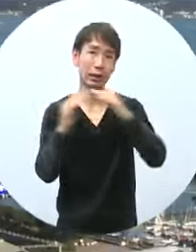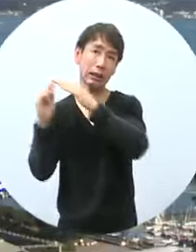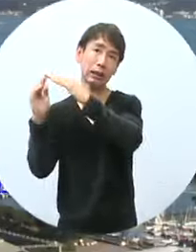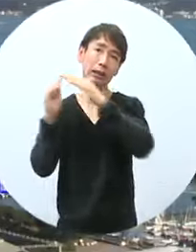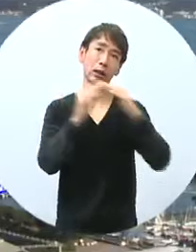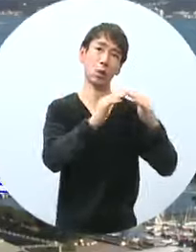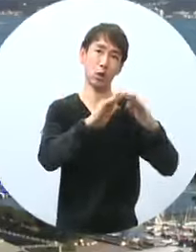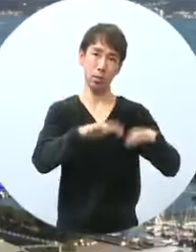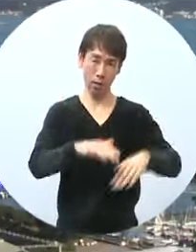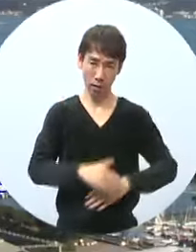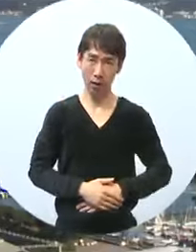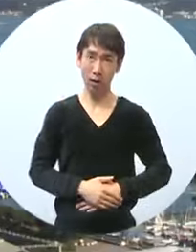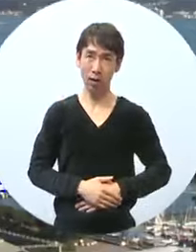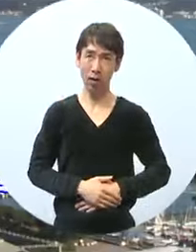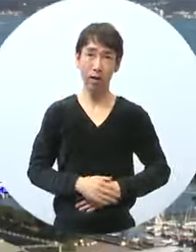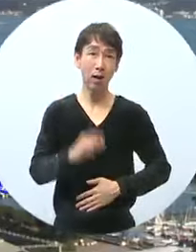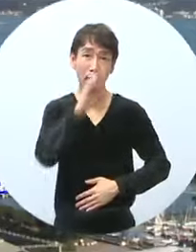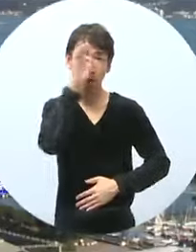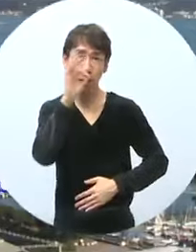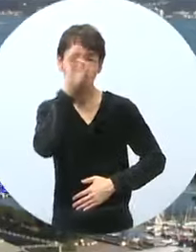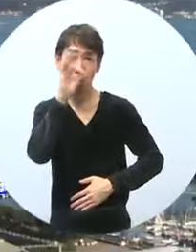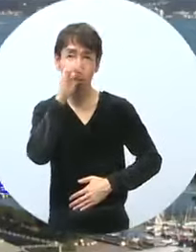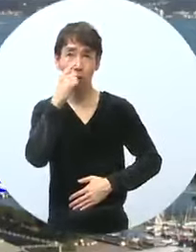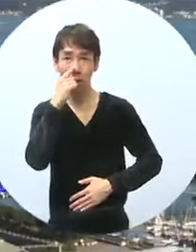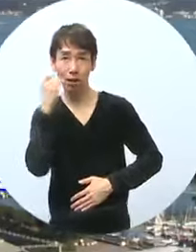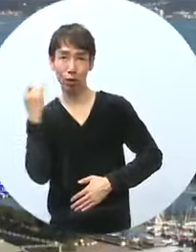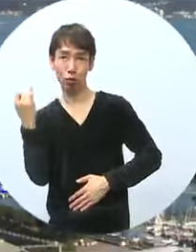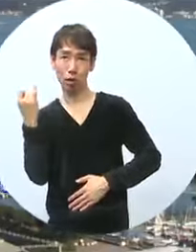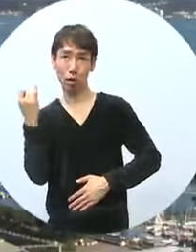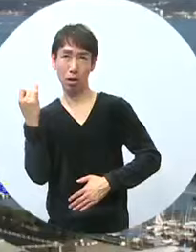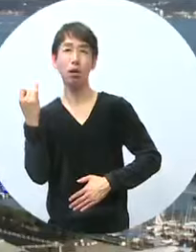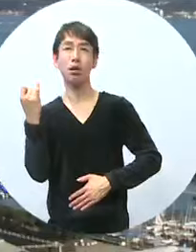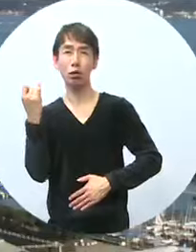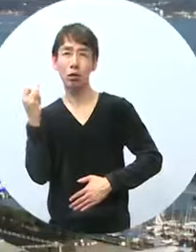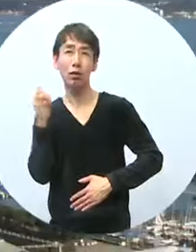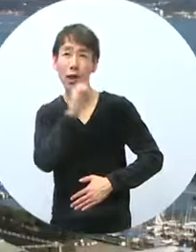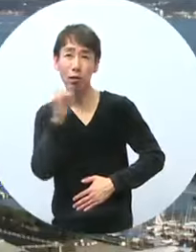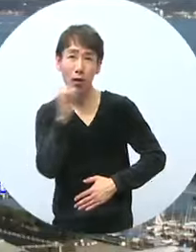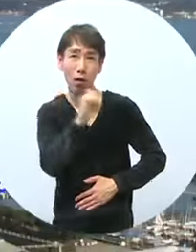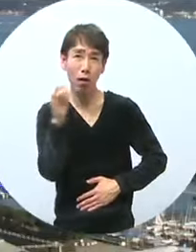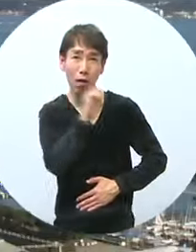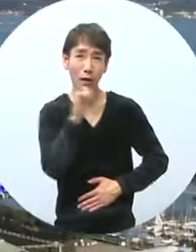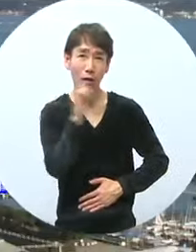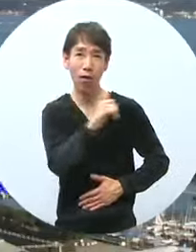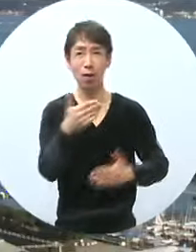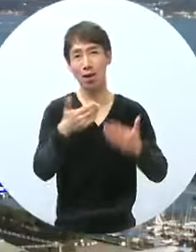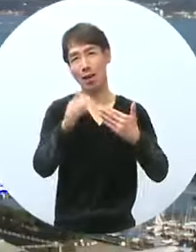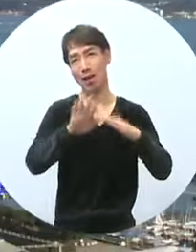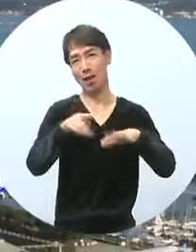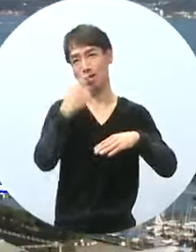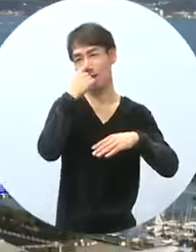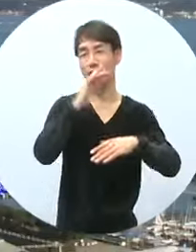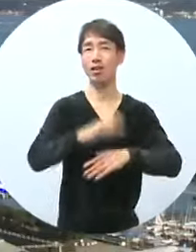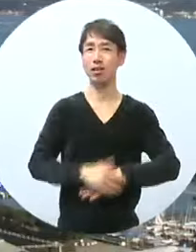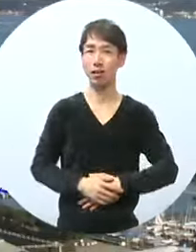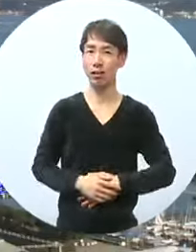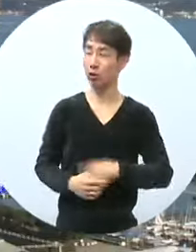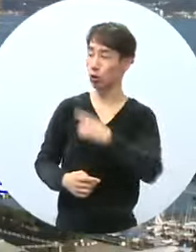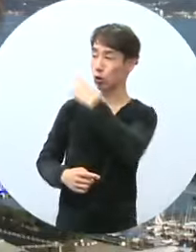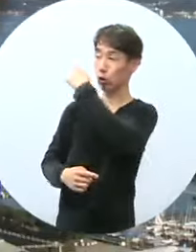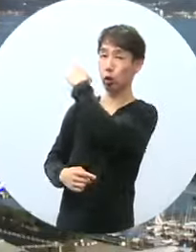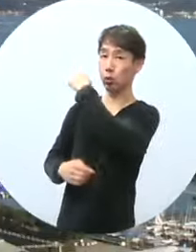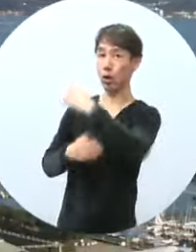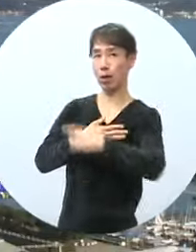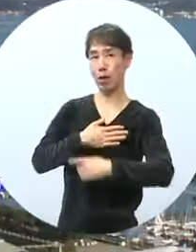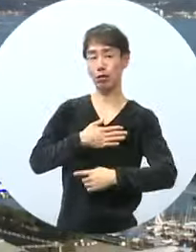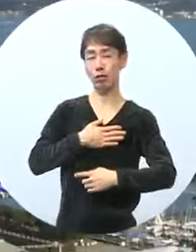してきたんですけども、観光で、よくうちの妻と一緒にデートして来てたんですけども、このね、後ろを見て分かる